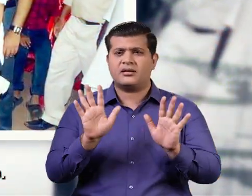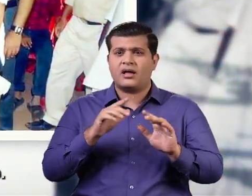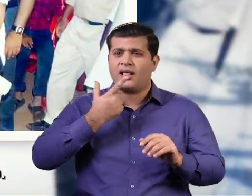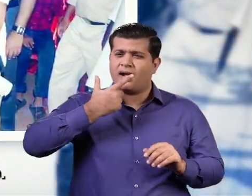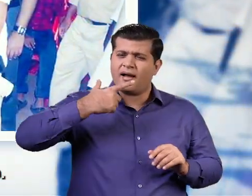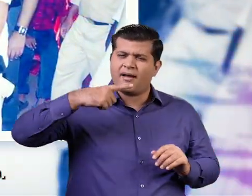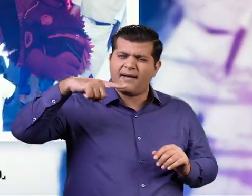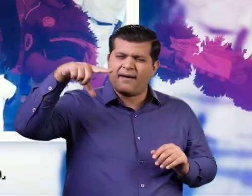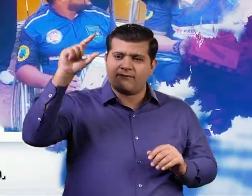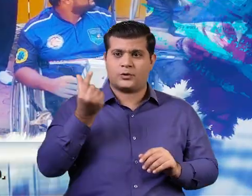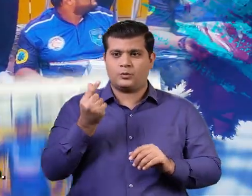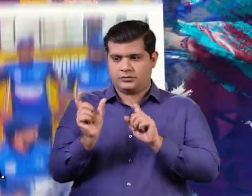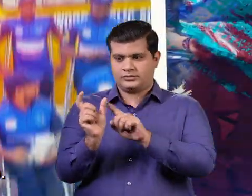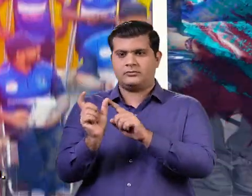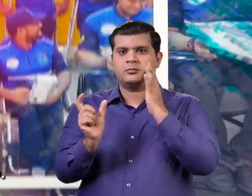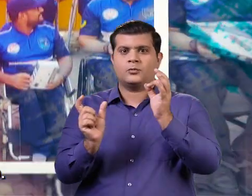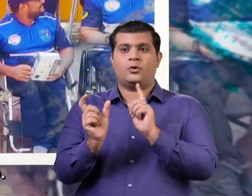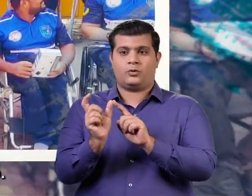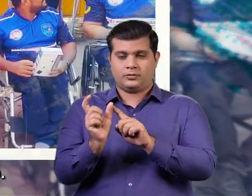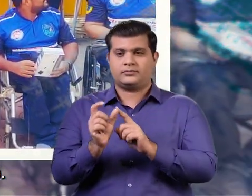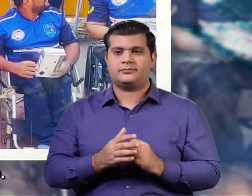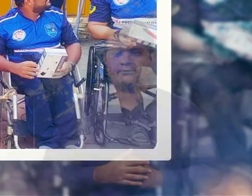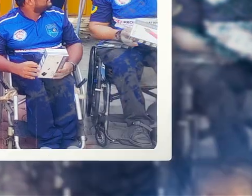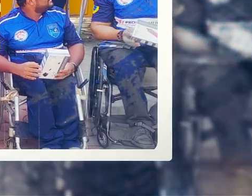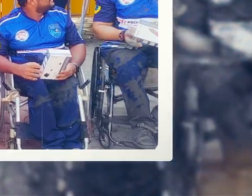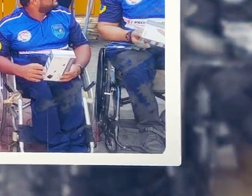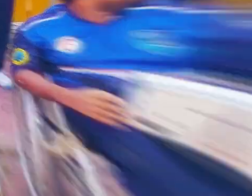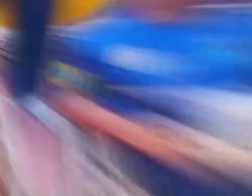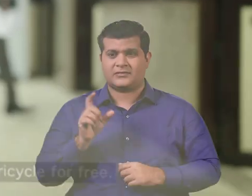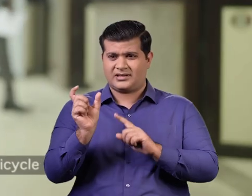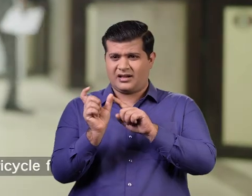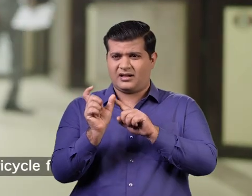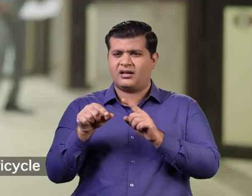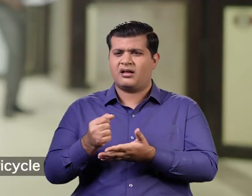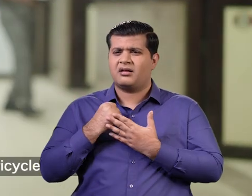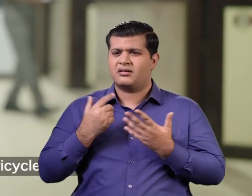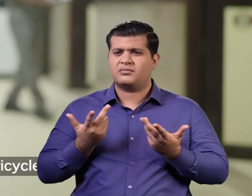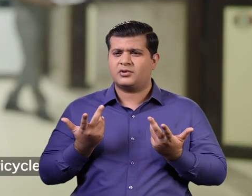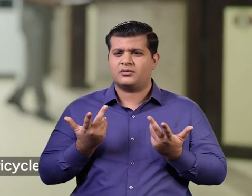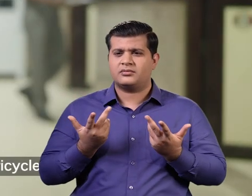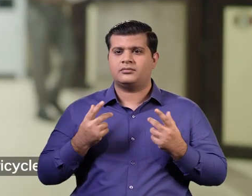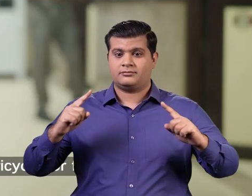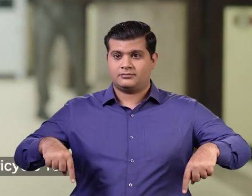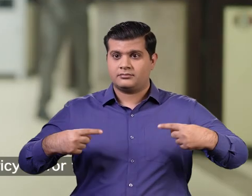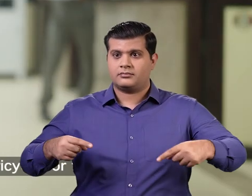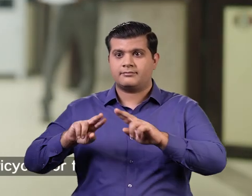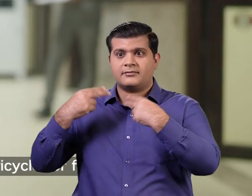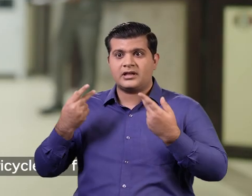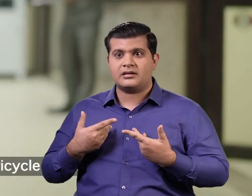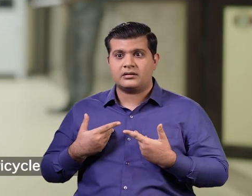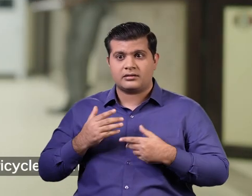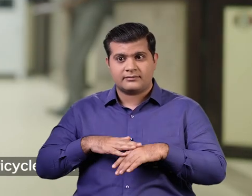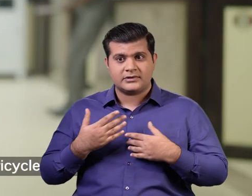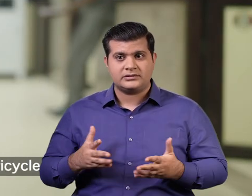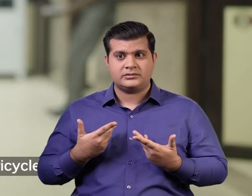है बल्कि मेरे अस्त का एक अभिन्न हिस्सा है इस कार्ड की मदद से मुझे य से टाई साइकल